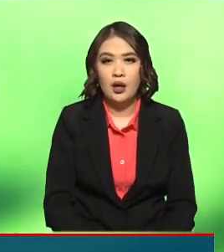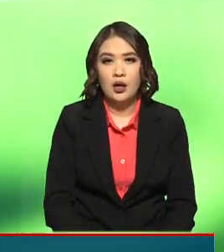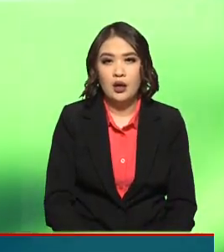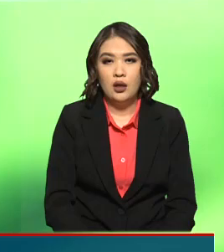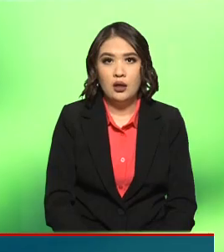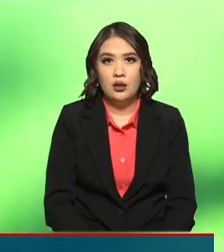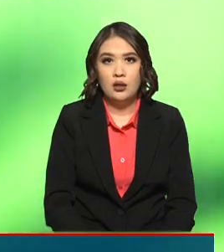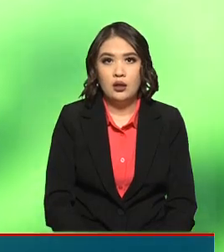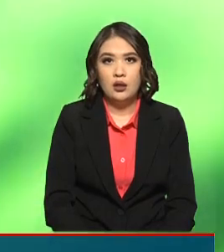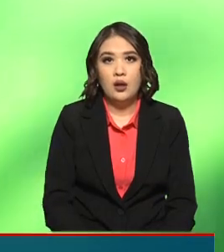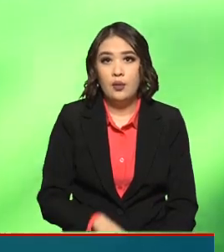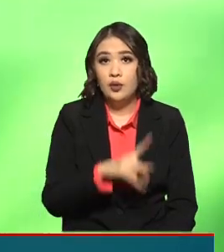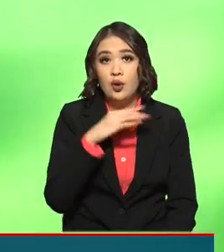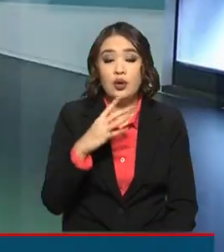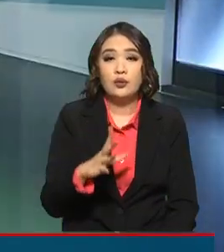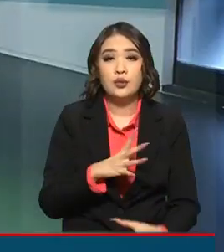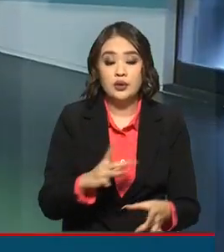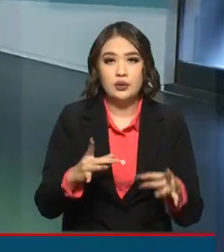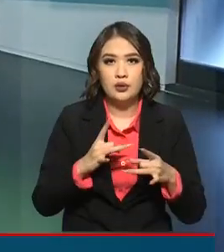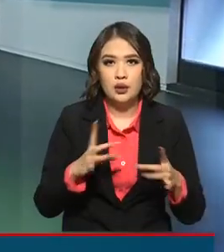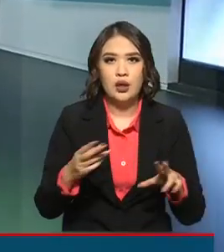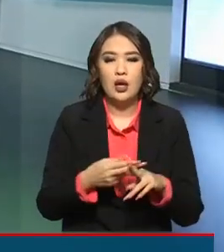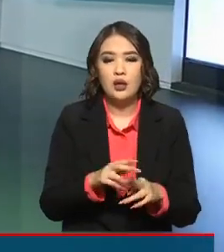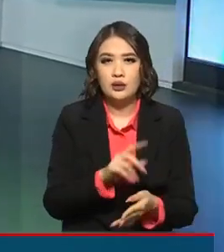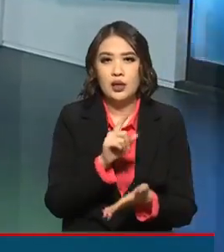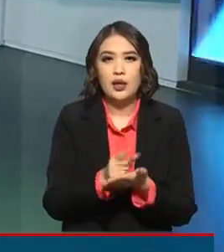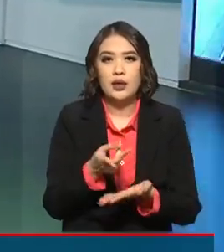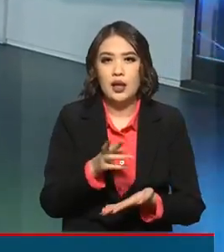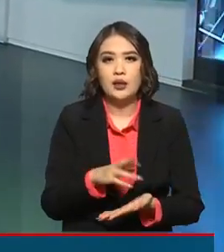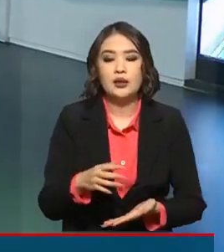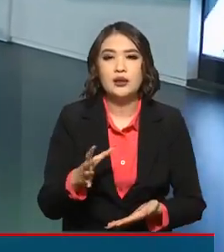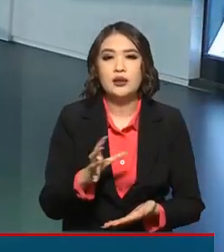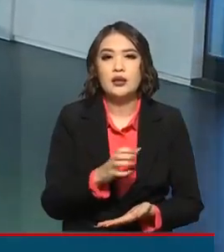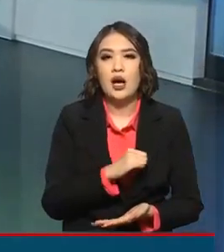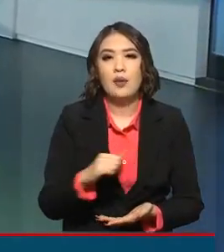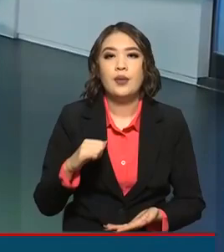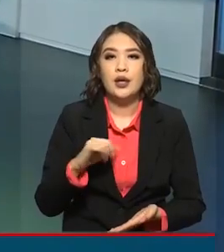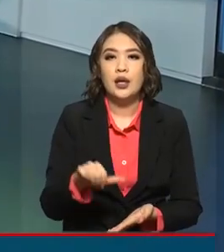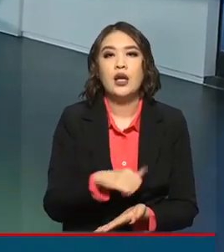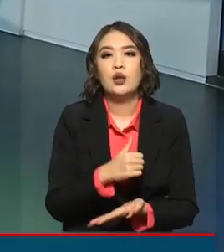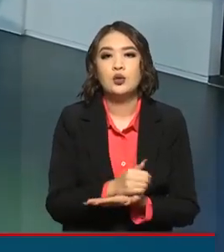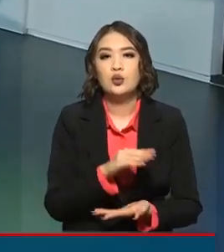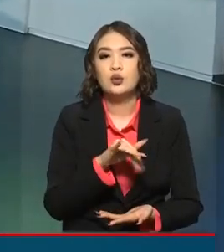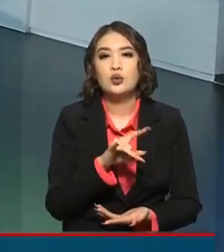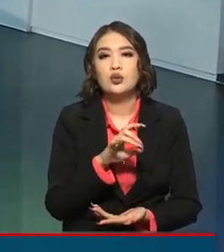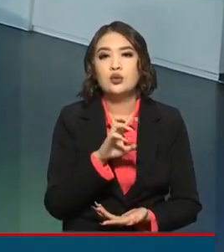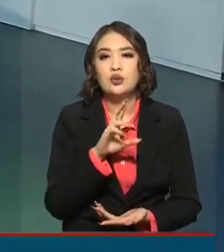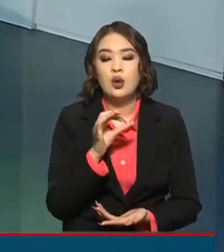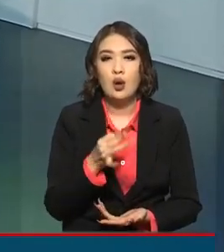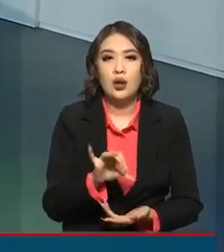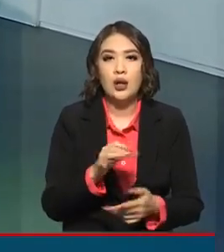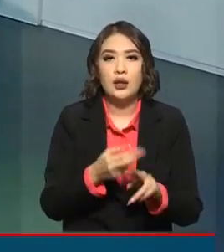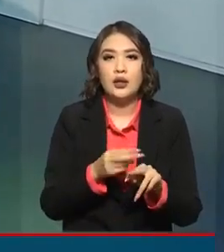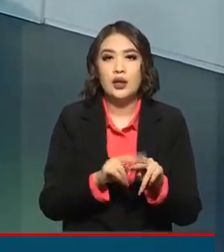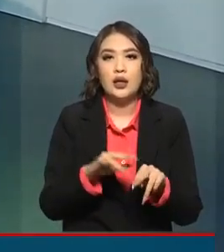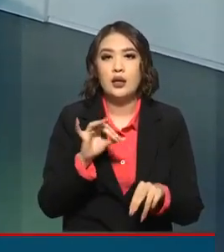мы много мероприятий провели. И, конечно, для нас самая главная миссия Тюрксой – это